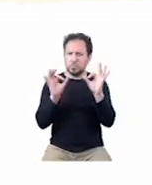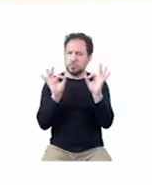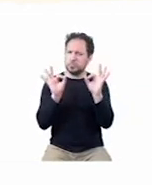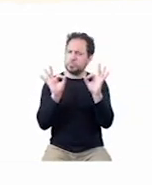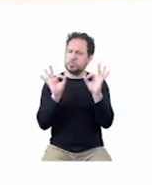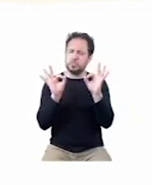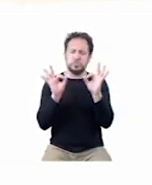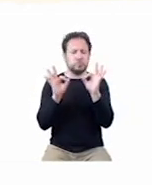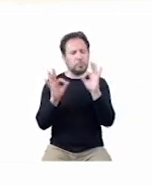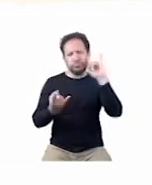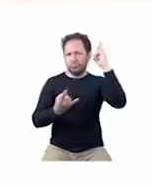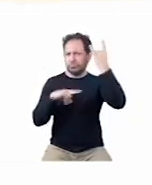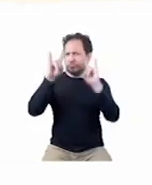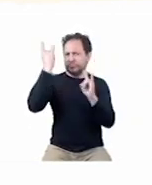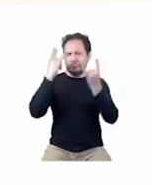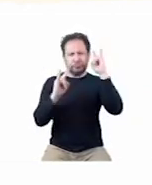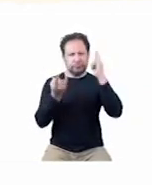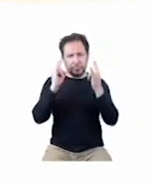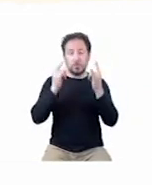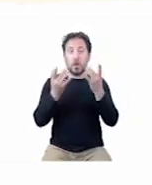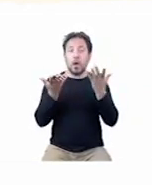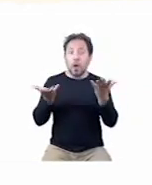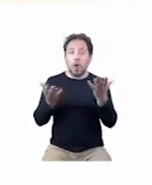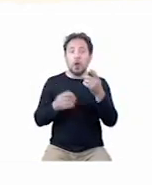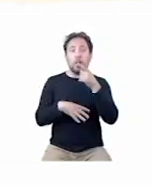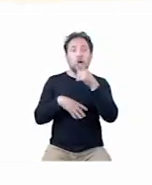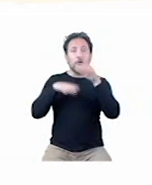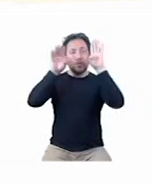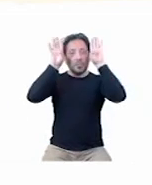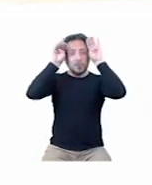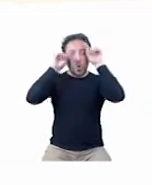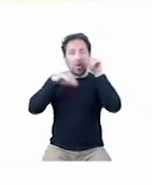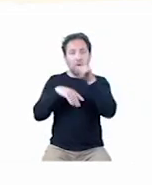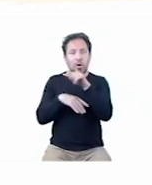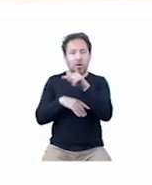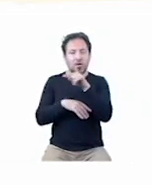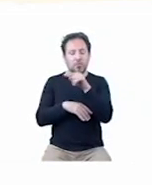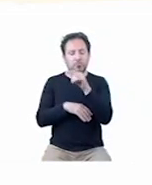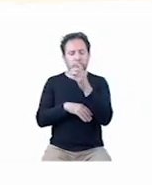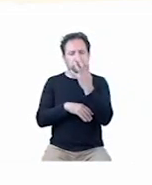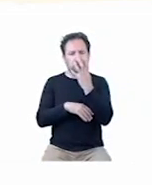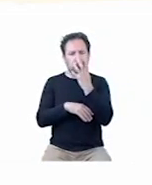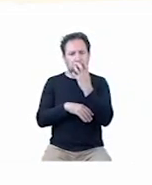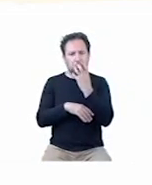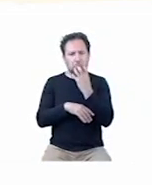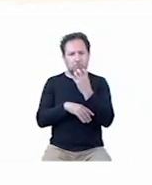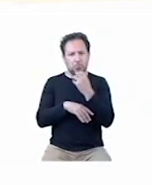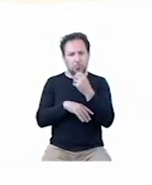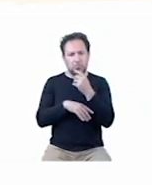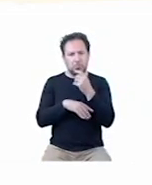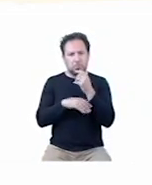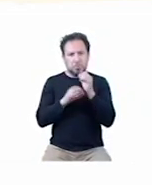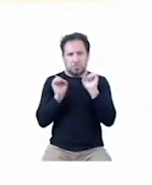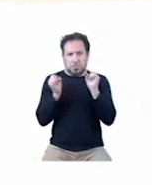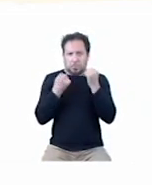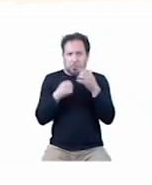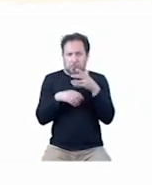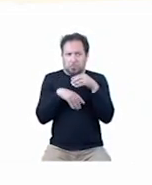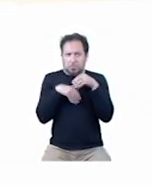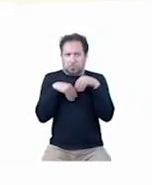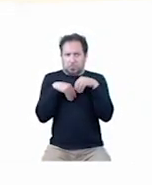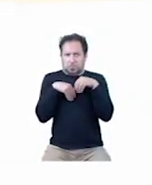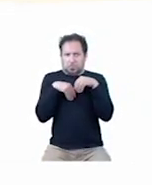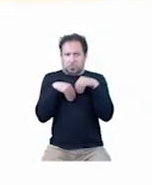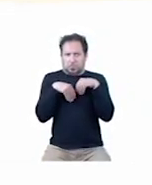Rocky era triste e spaventato. I gatti si divertivano gli uni con gli altri. I